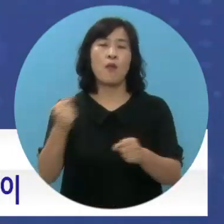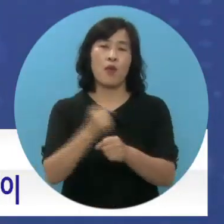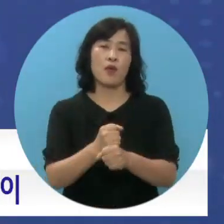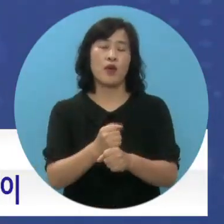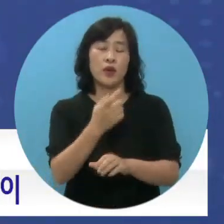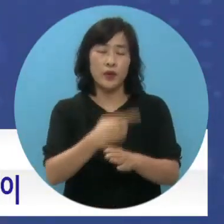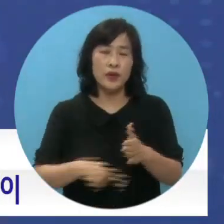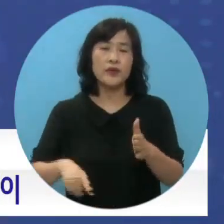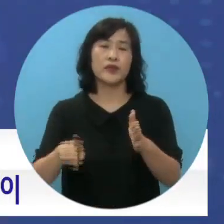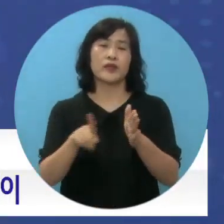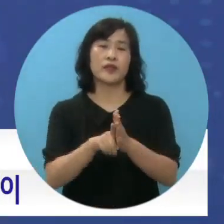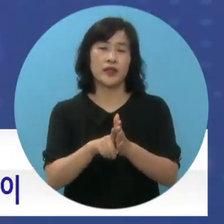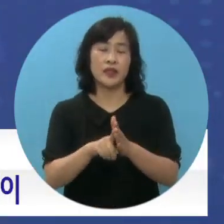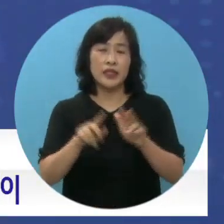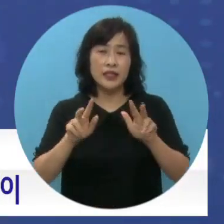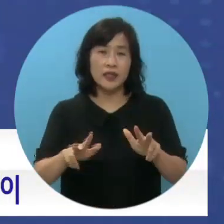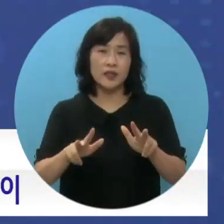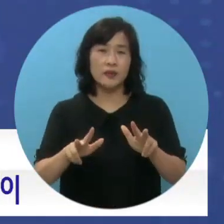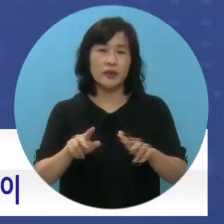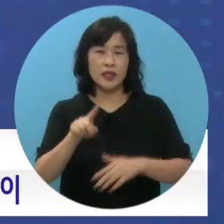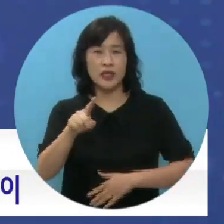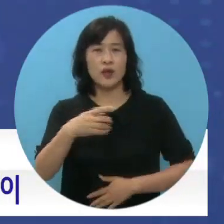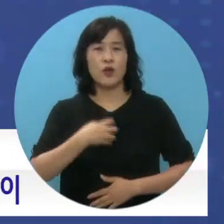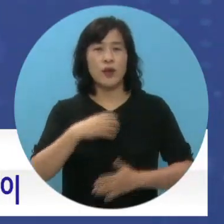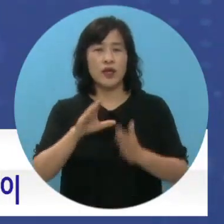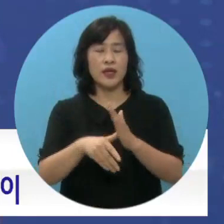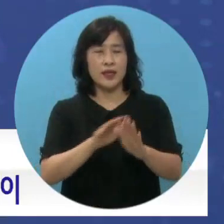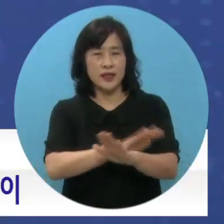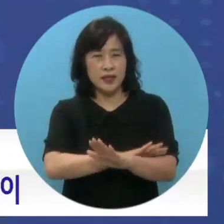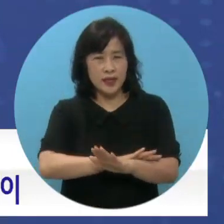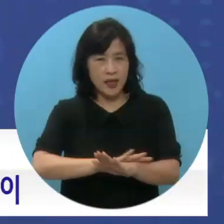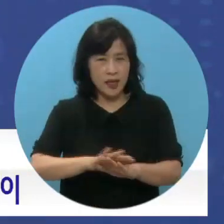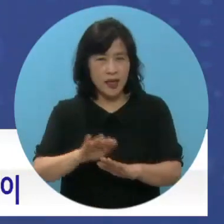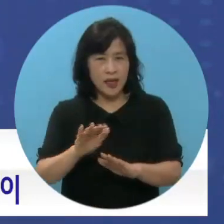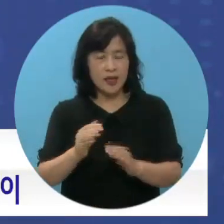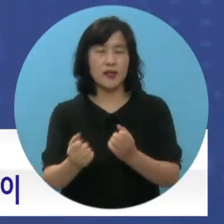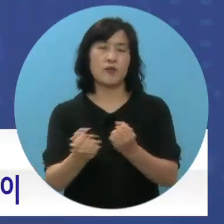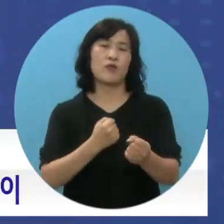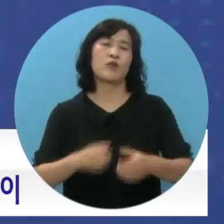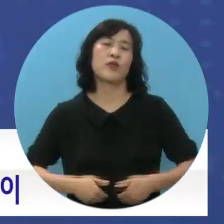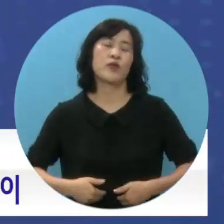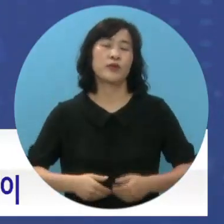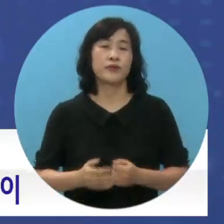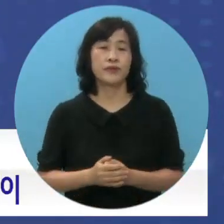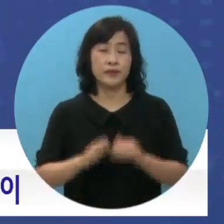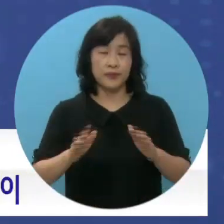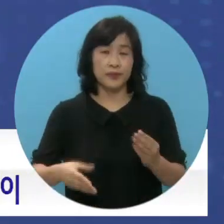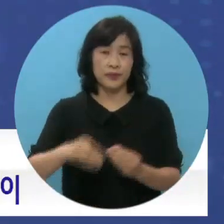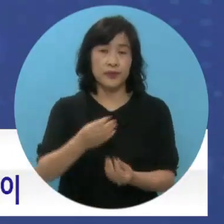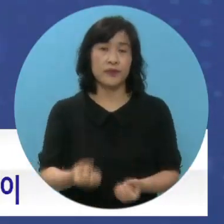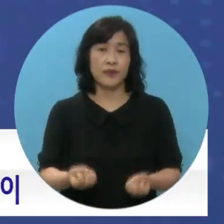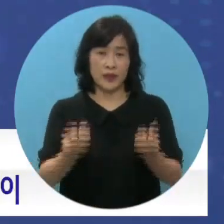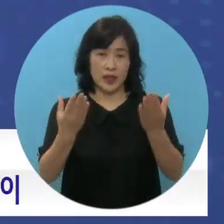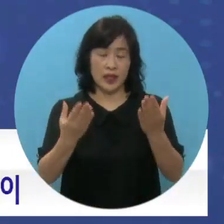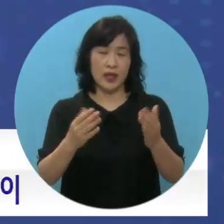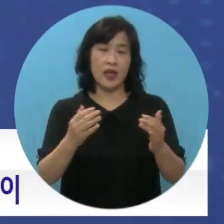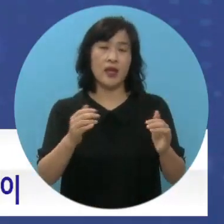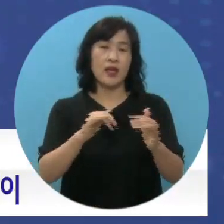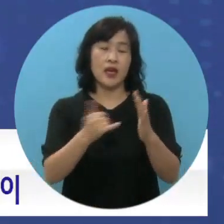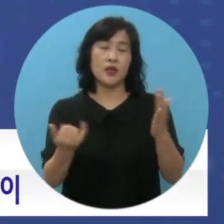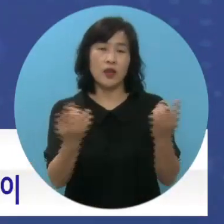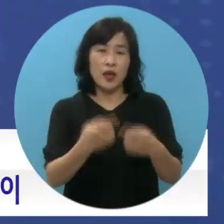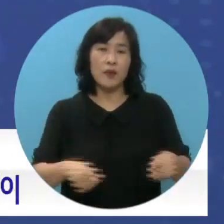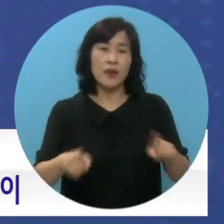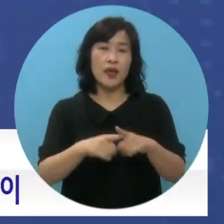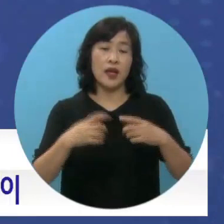하루빨리 돌아가기 위해서는 지금 이 고비를 잘 넘겨야 합니다. 이번 추석이